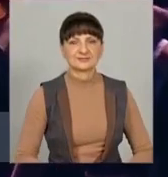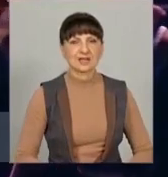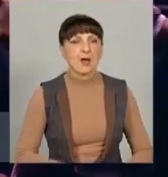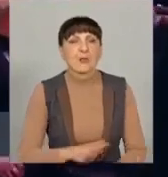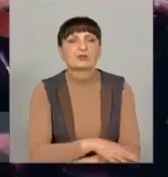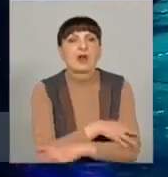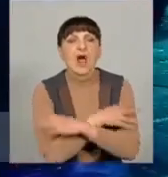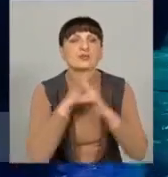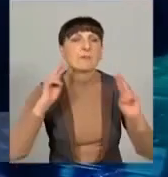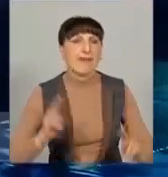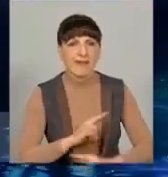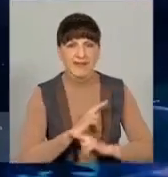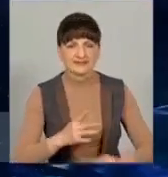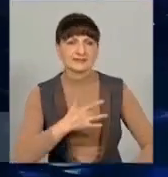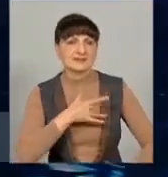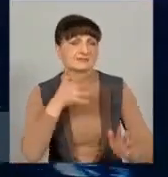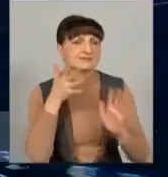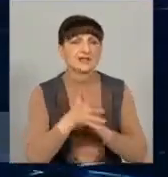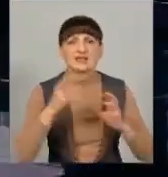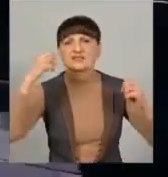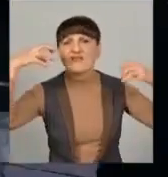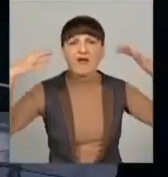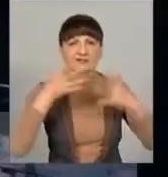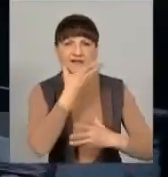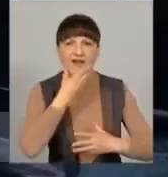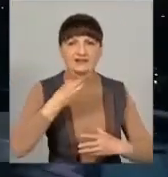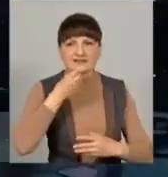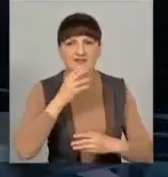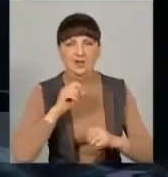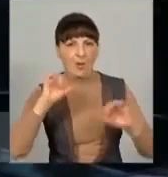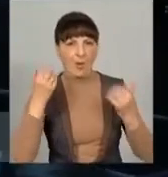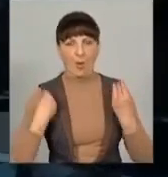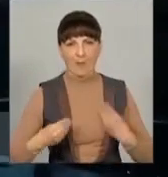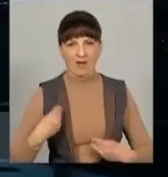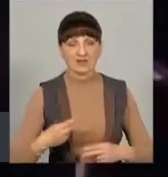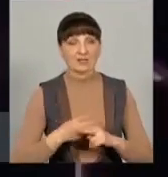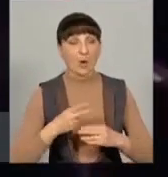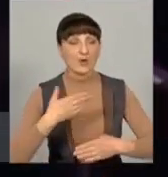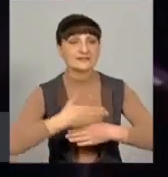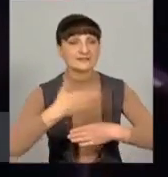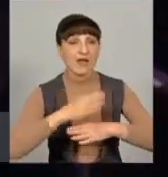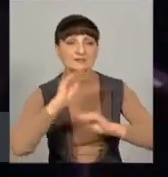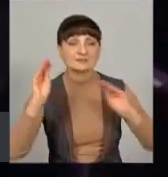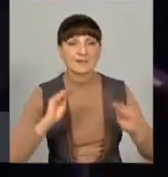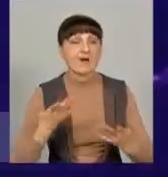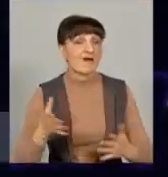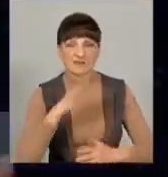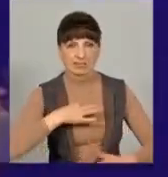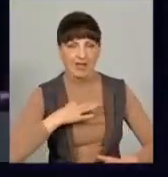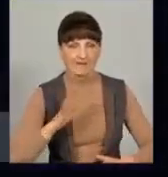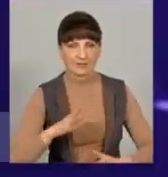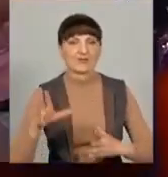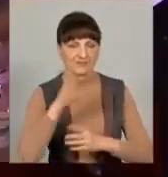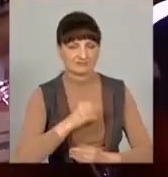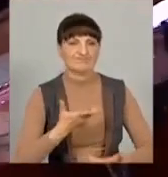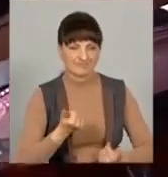Будоражащие ноты, пронизывающие сердце игра света и тщательно подобранные образы. Такой сценический антураж не оставил равнодушным и